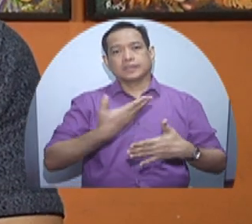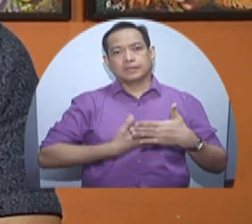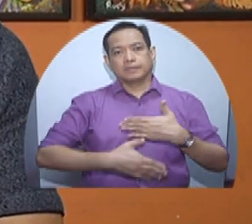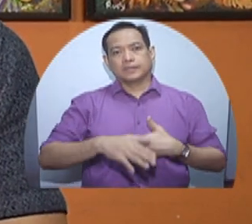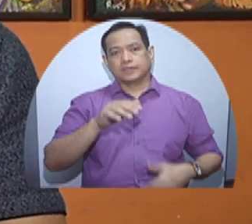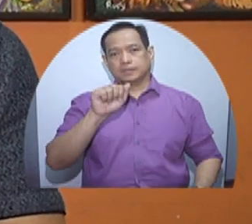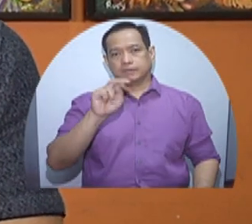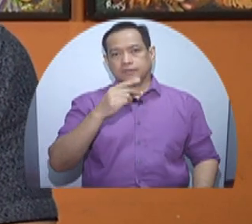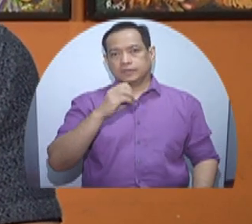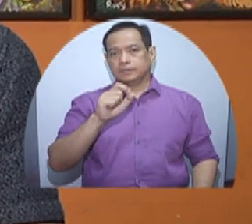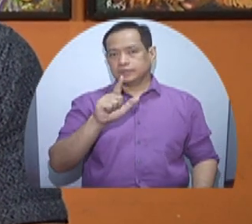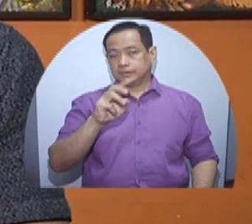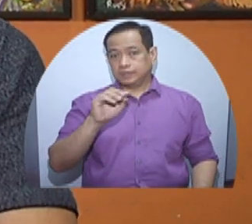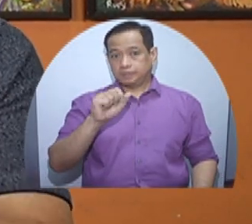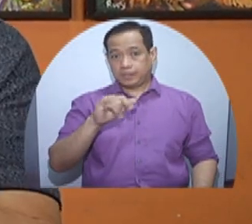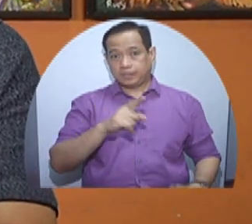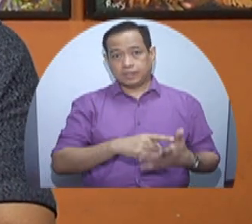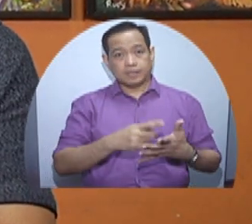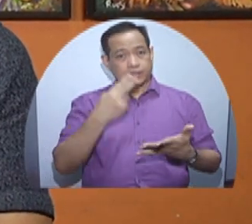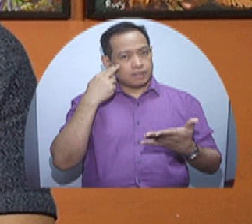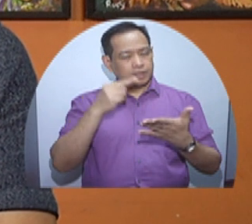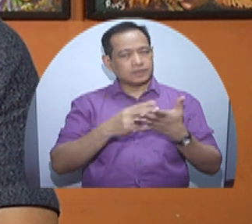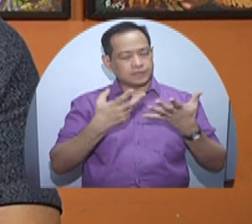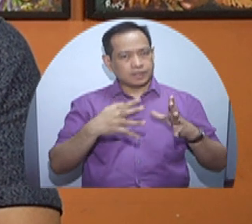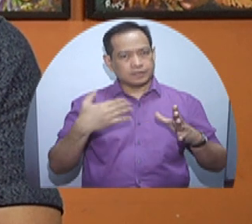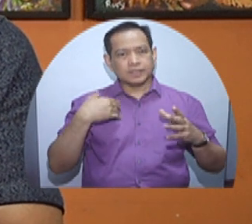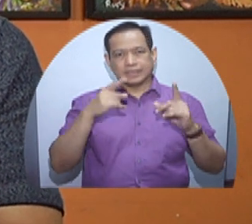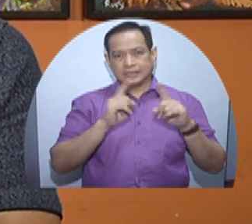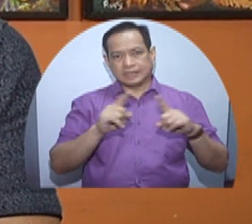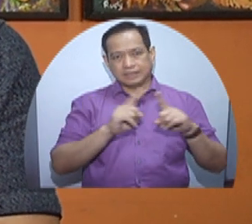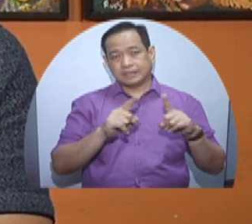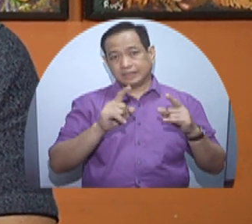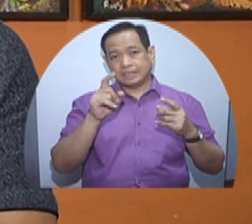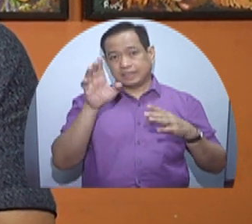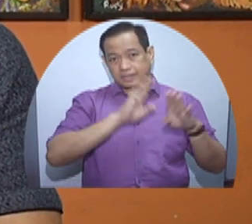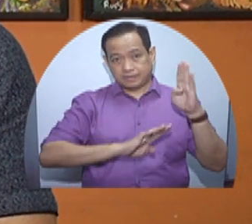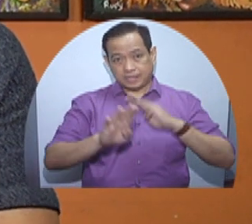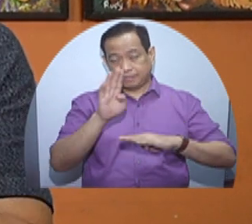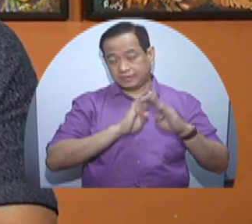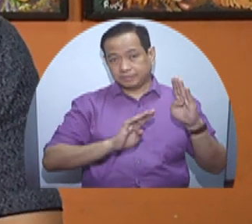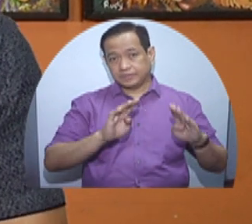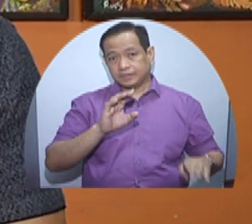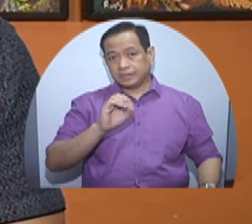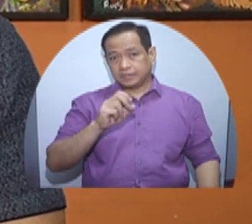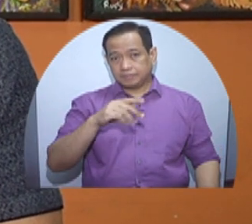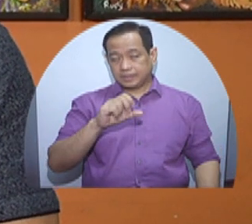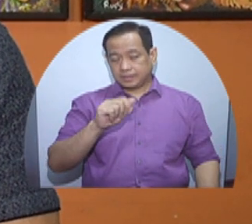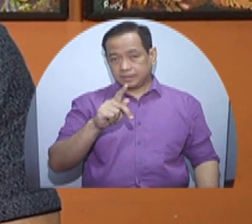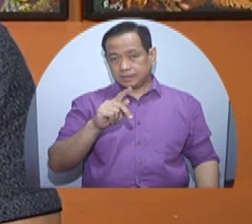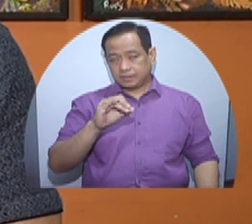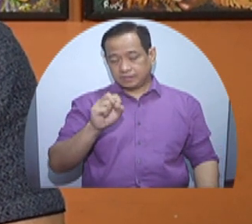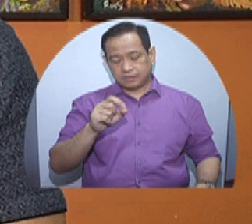Pagkapanganak pa lamang ni Angel May Naval, nakakita na sa kanya na meron siyang sari-saring depekto at komplikasyon